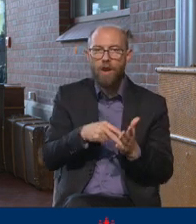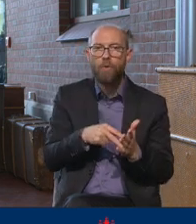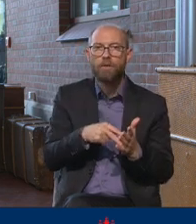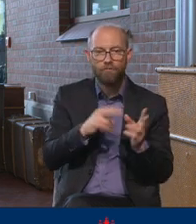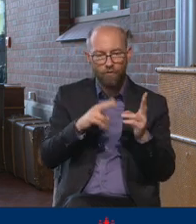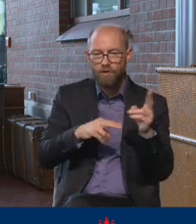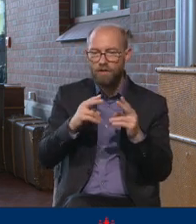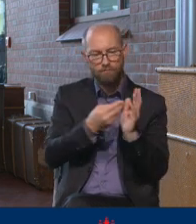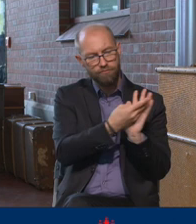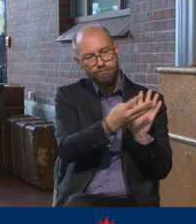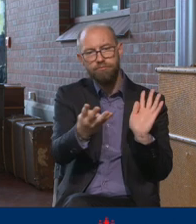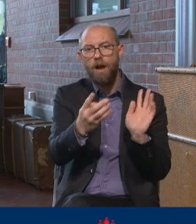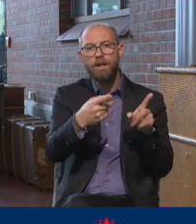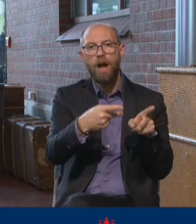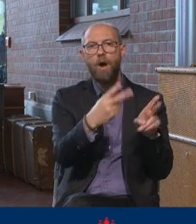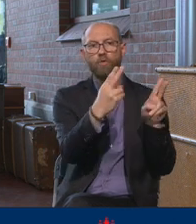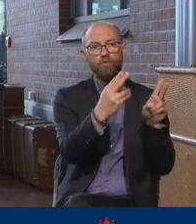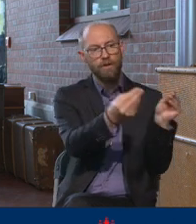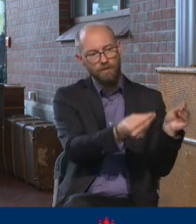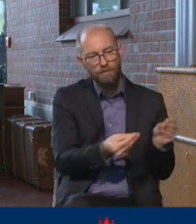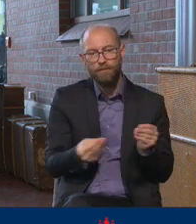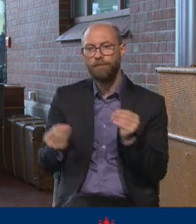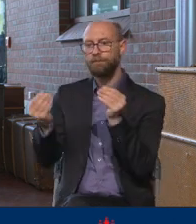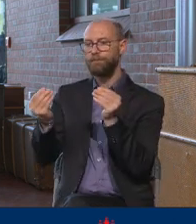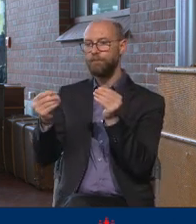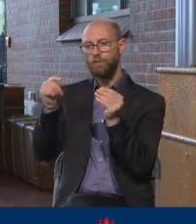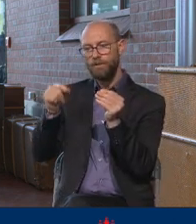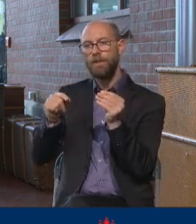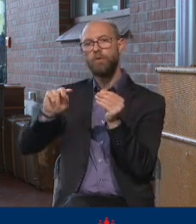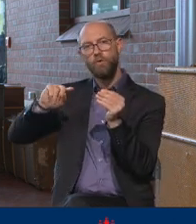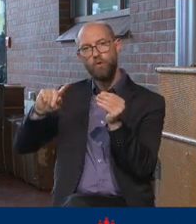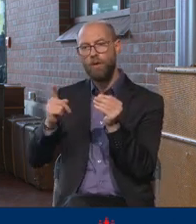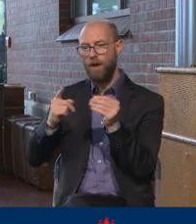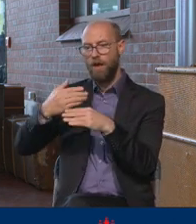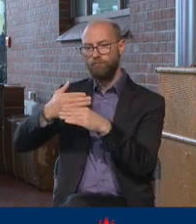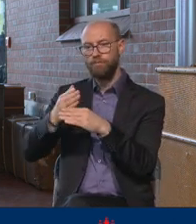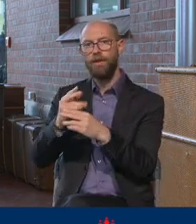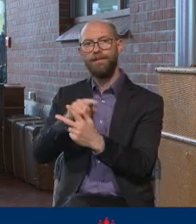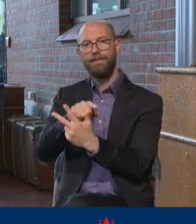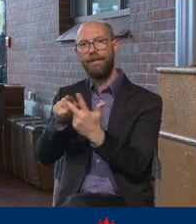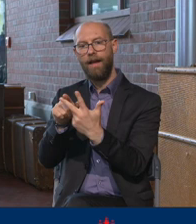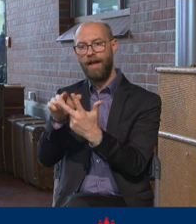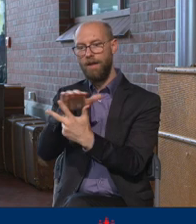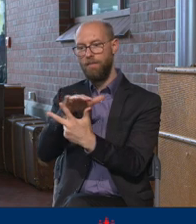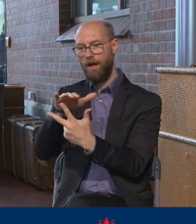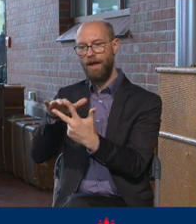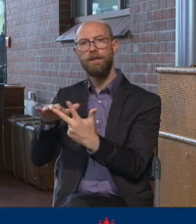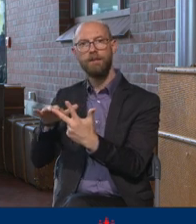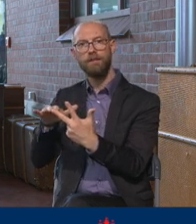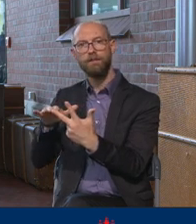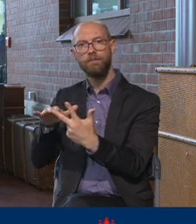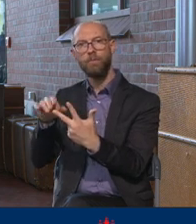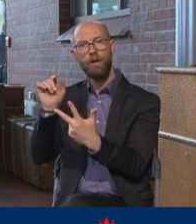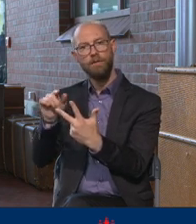wir haben diese aufgabenstellung noch einmal in drei räume gegliedert das wird